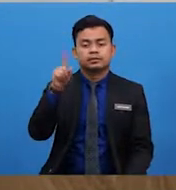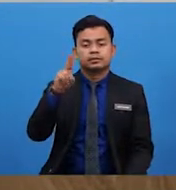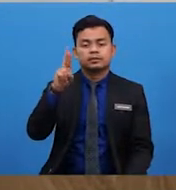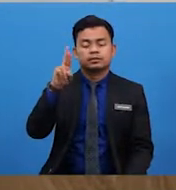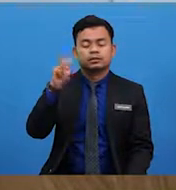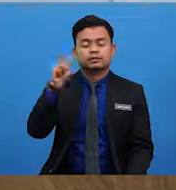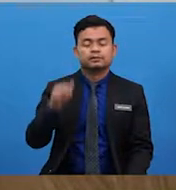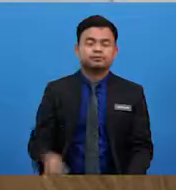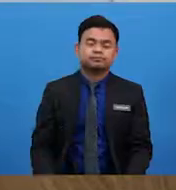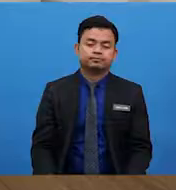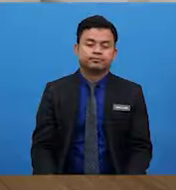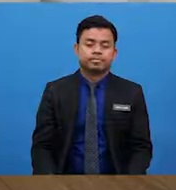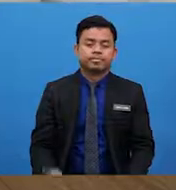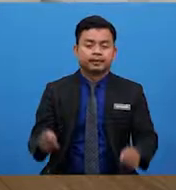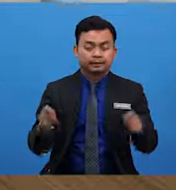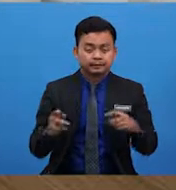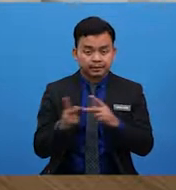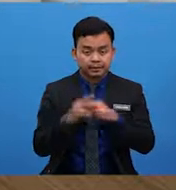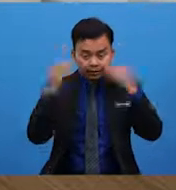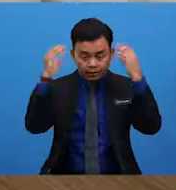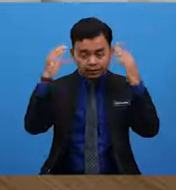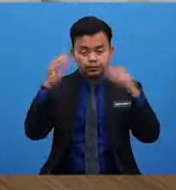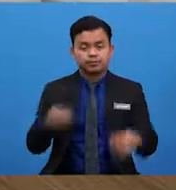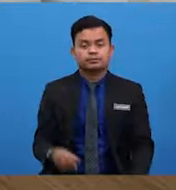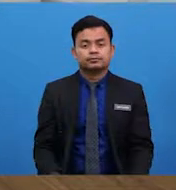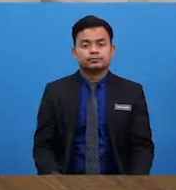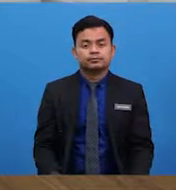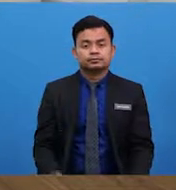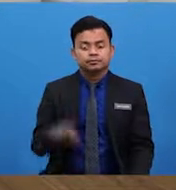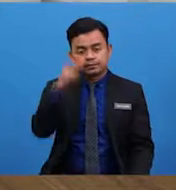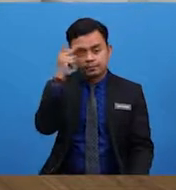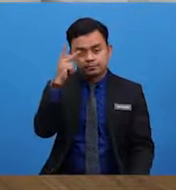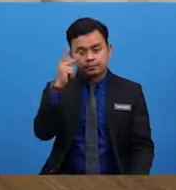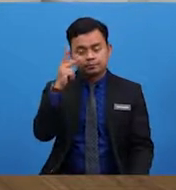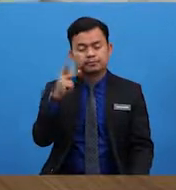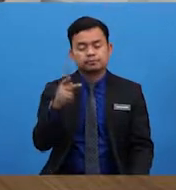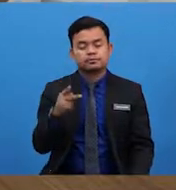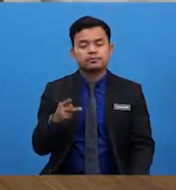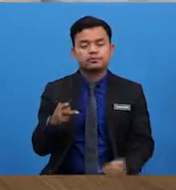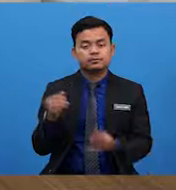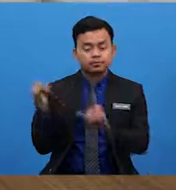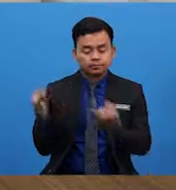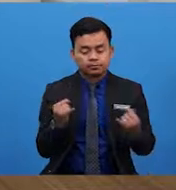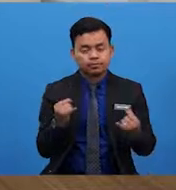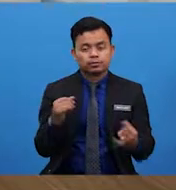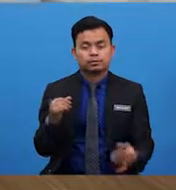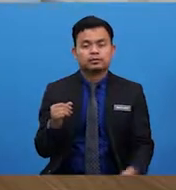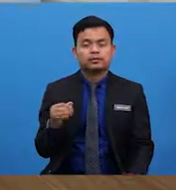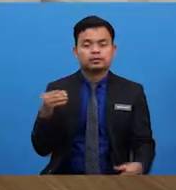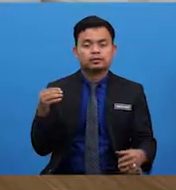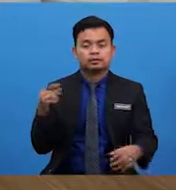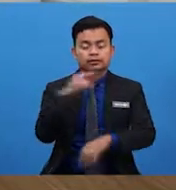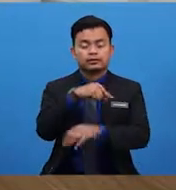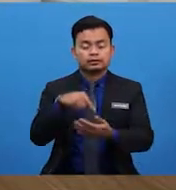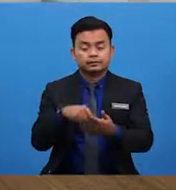stei.ac.id menjemput saya pada hari ini apa kabar semua pelajar-pelajar rumah oke terima kasih bersama